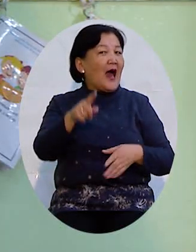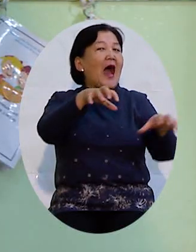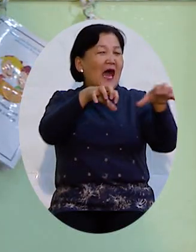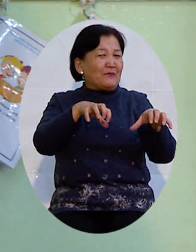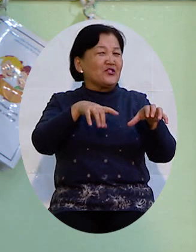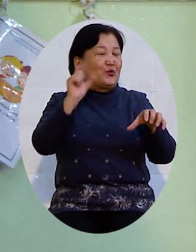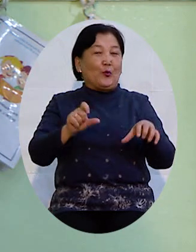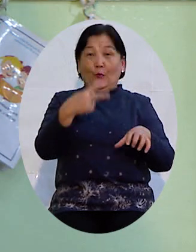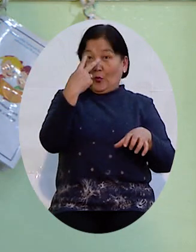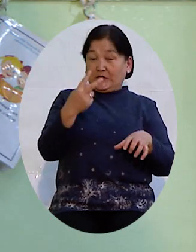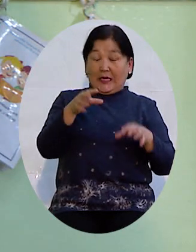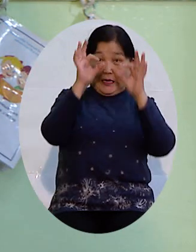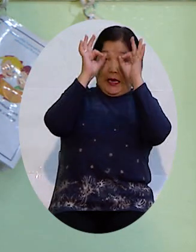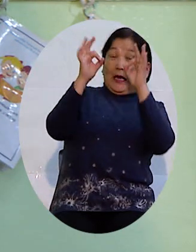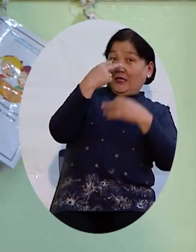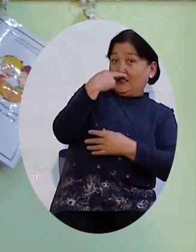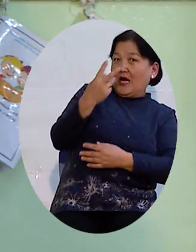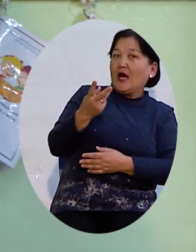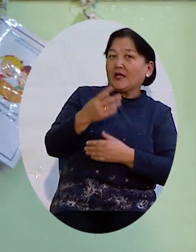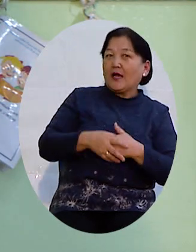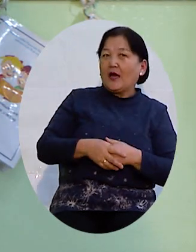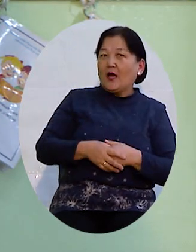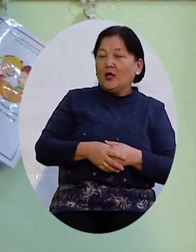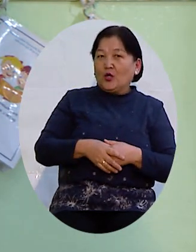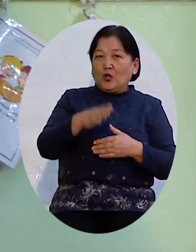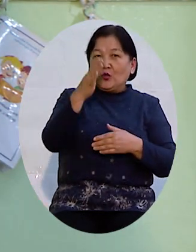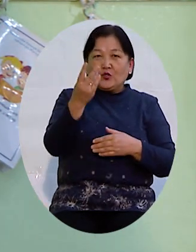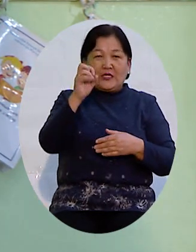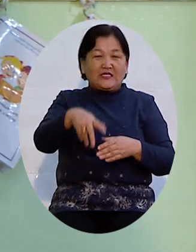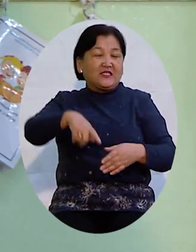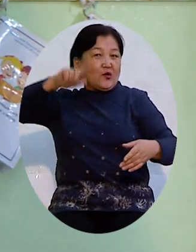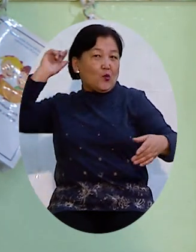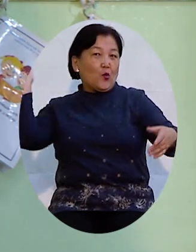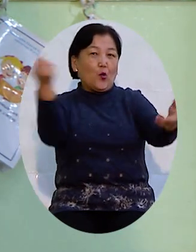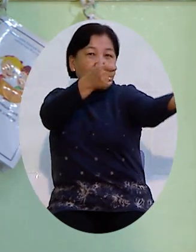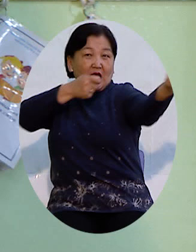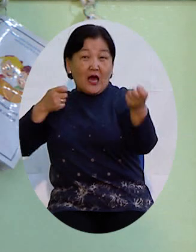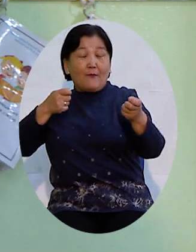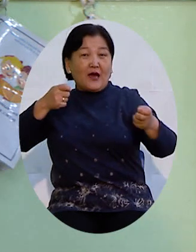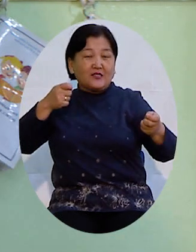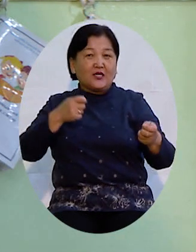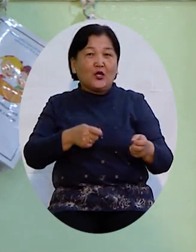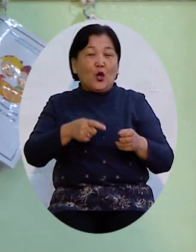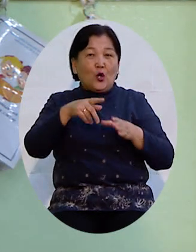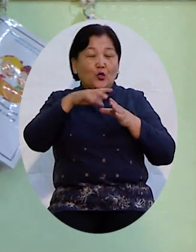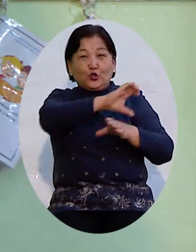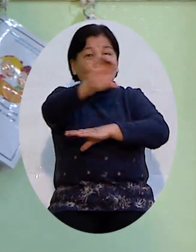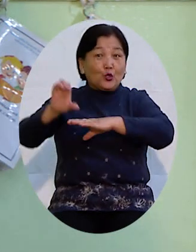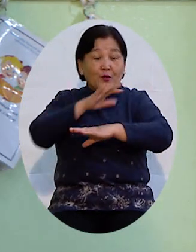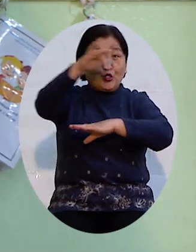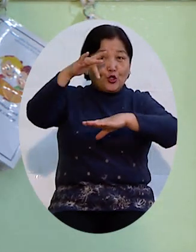Харамлцхаасан улс гайхаж гүцүү. Суналтсан ургаан барьсаар мань харамчийнхан сумын төвдөр